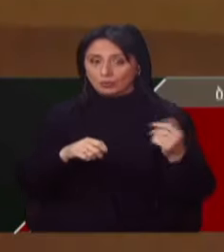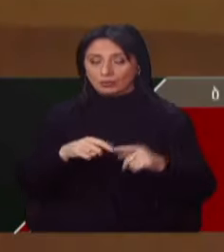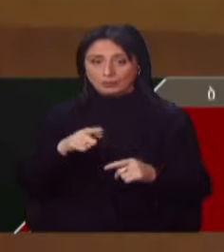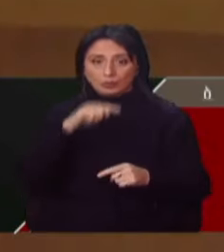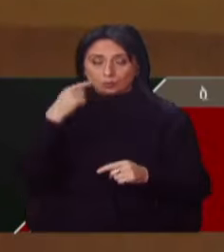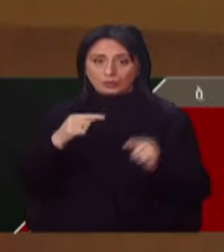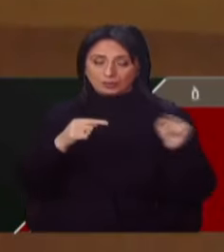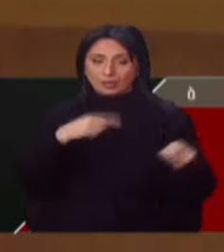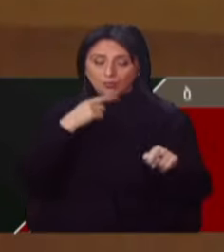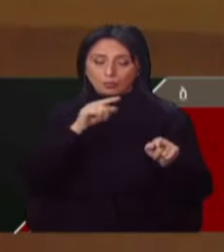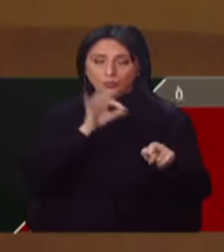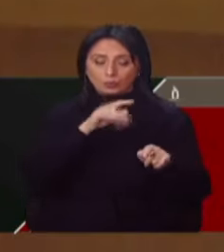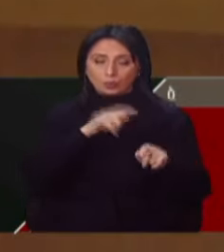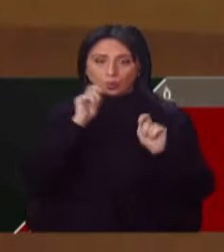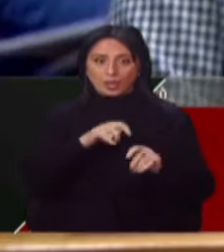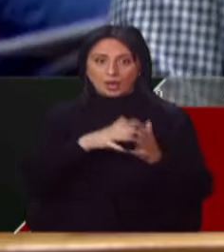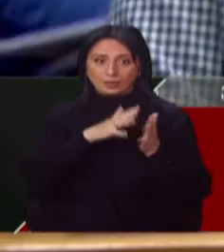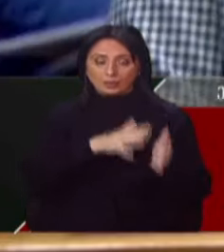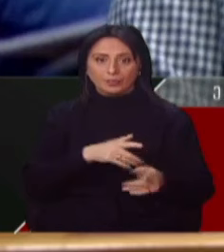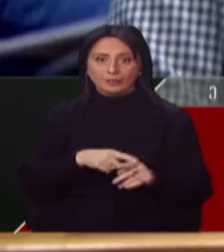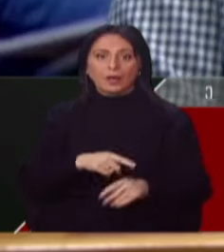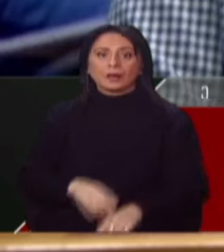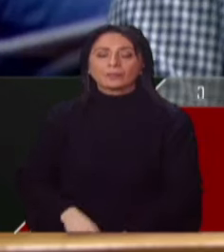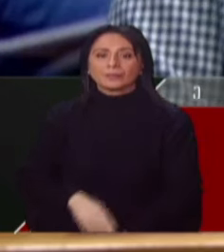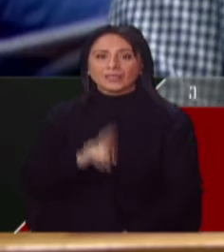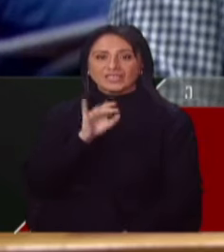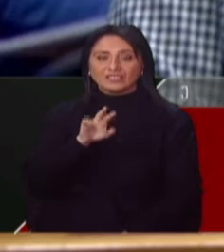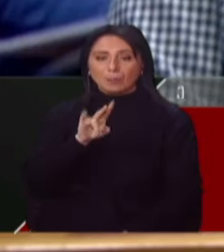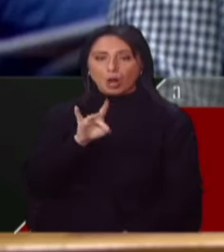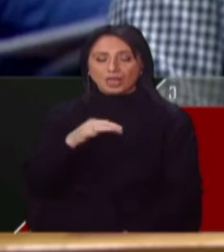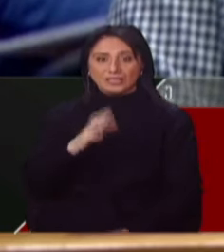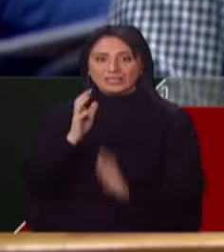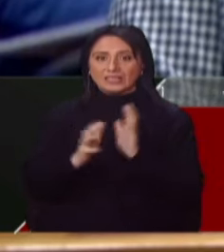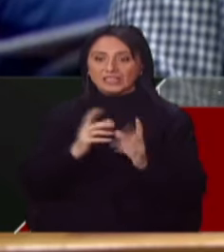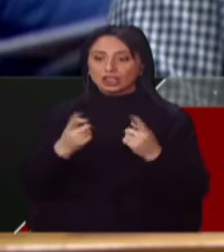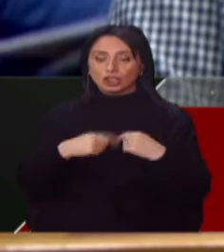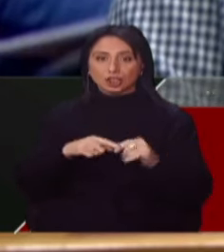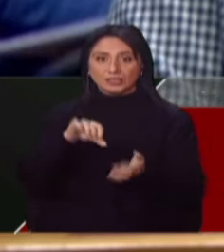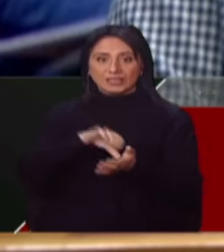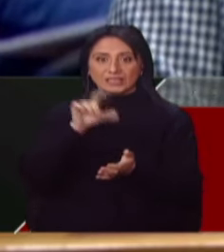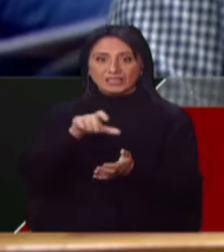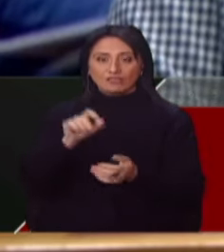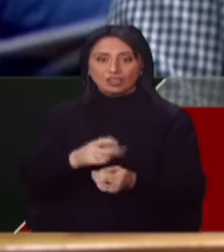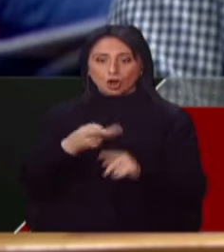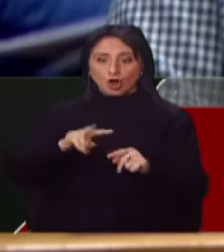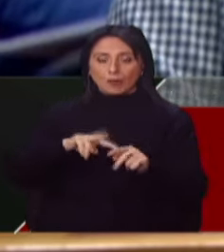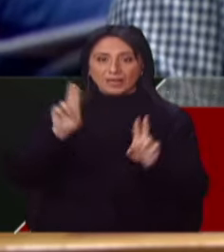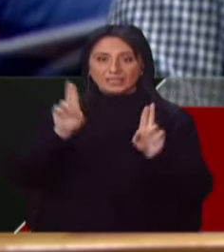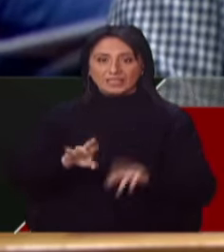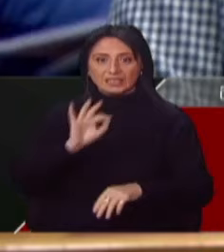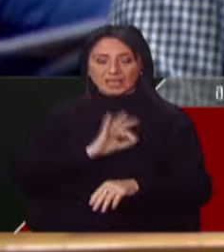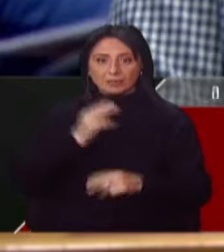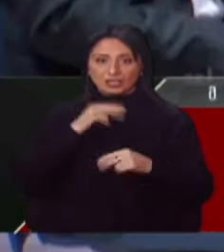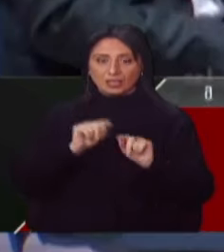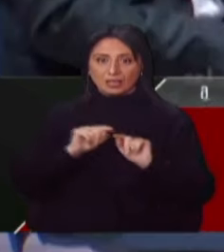ამასთან გაერო-ში რუსეთის მუდმივ მოქმედი წარმომადგენლის მოადგილემ დიმიტრი პოლანსკიმ საერთაშორისო ორგანიზაციების წარმომადგენლები ორმაგი სტანდარტების